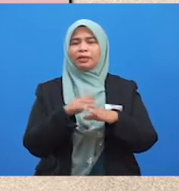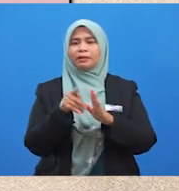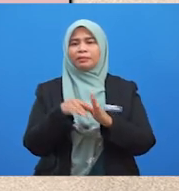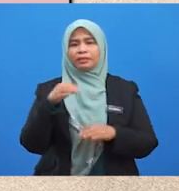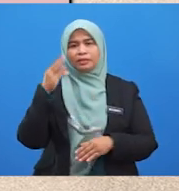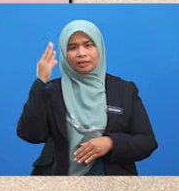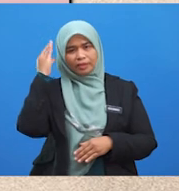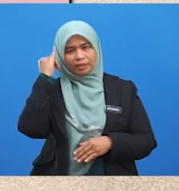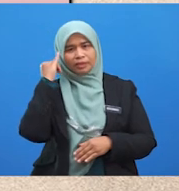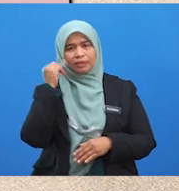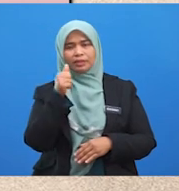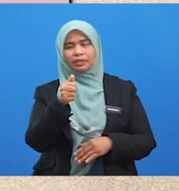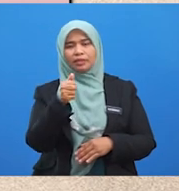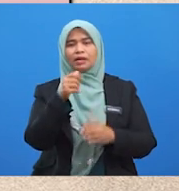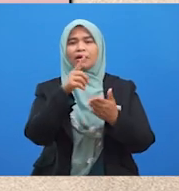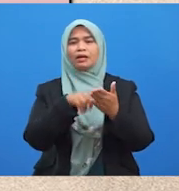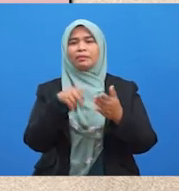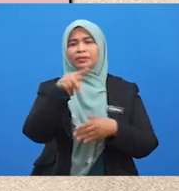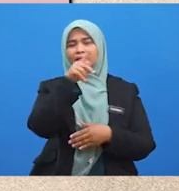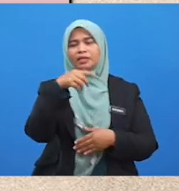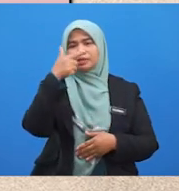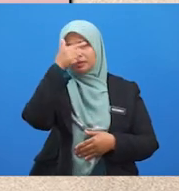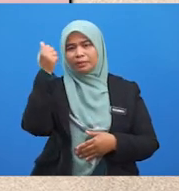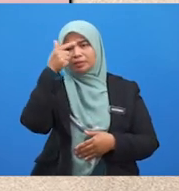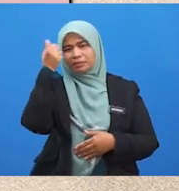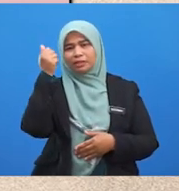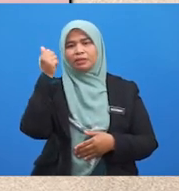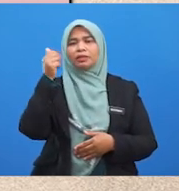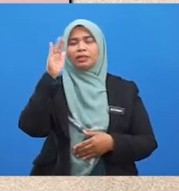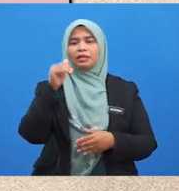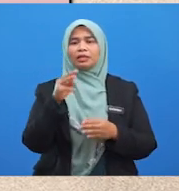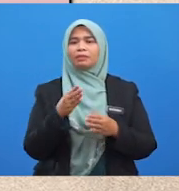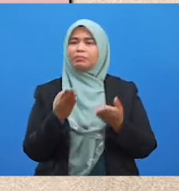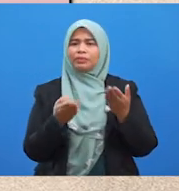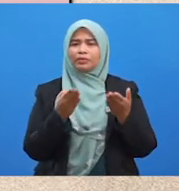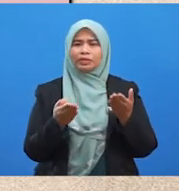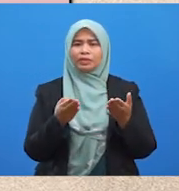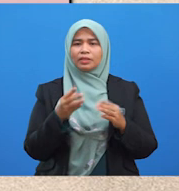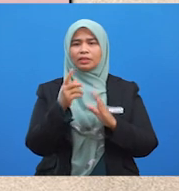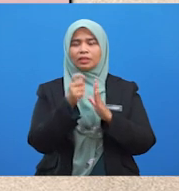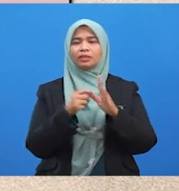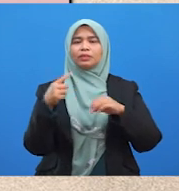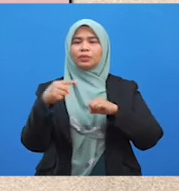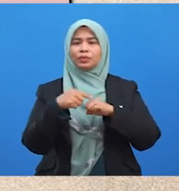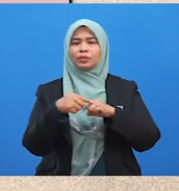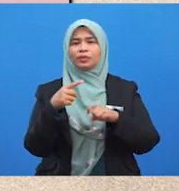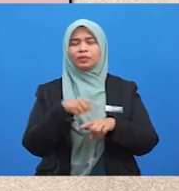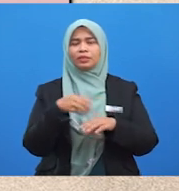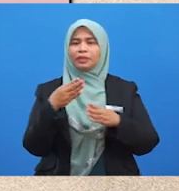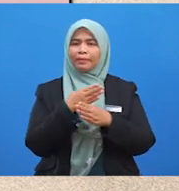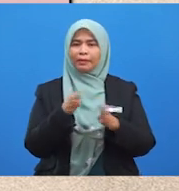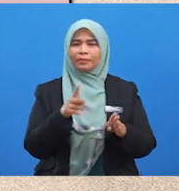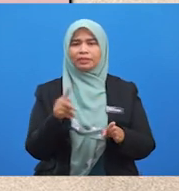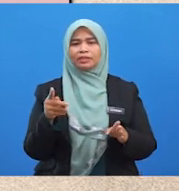Pada pendapat anda, apakah sebab-sebab yang memungkinkan tertuduh